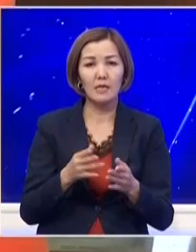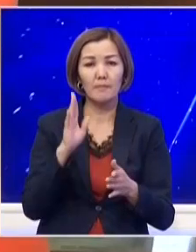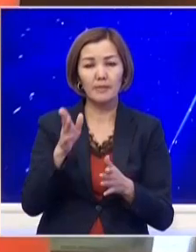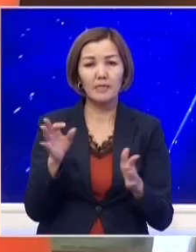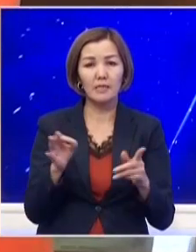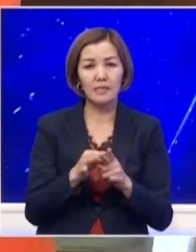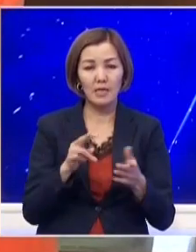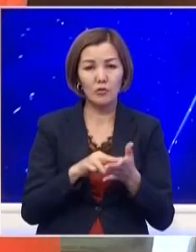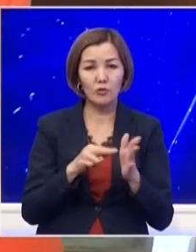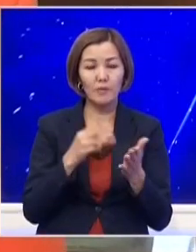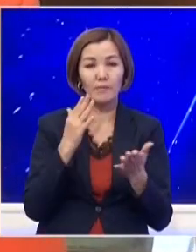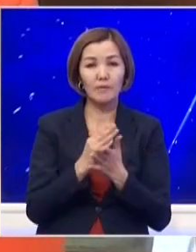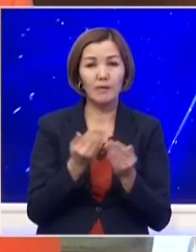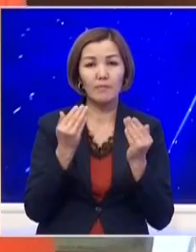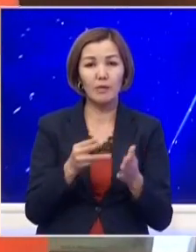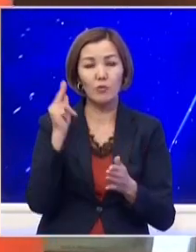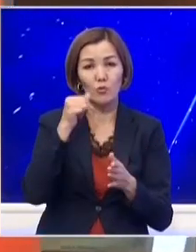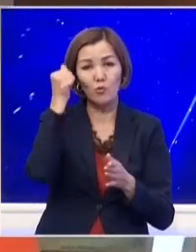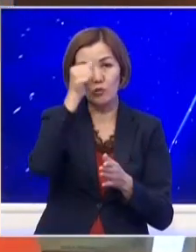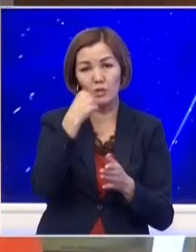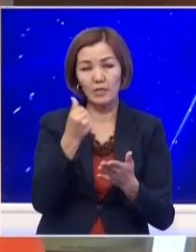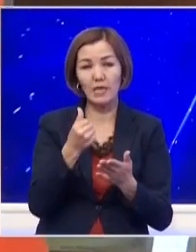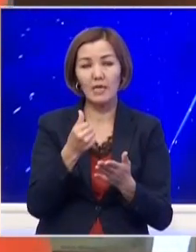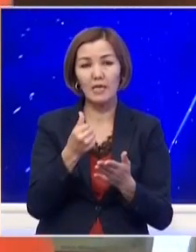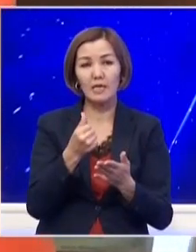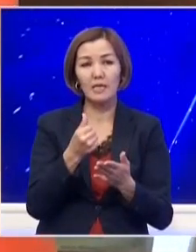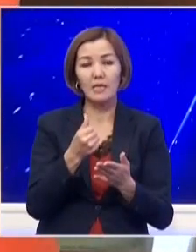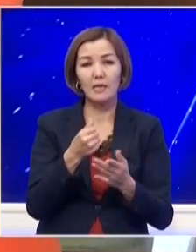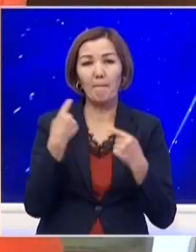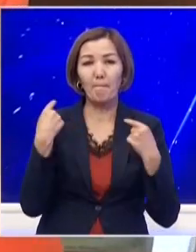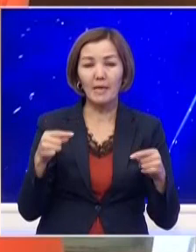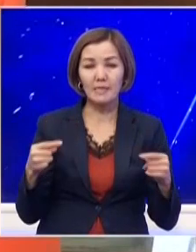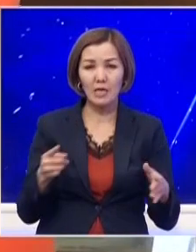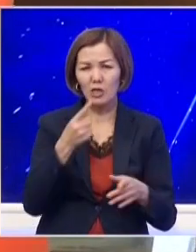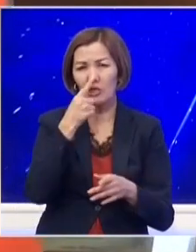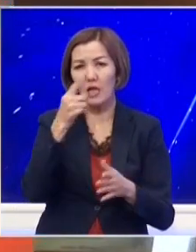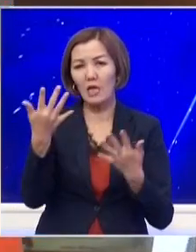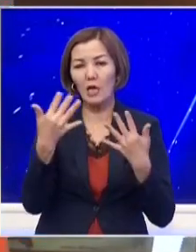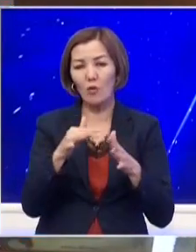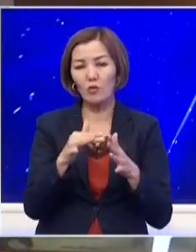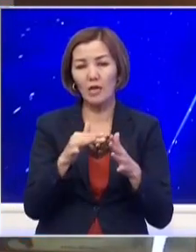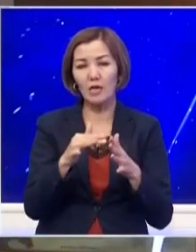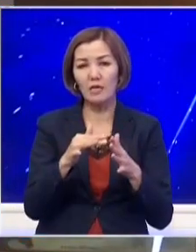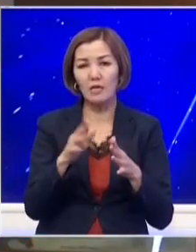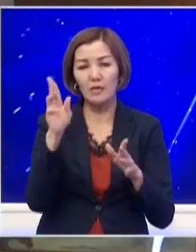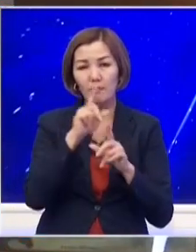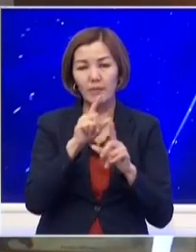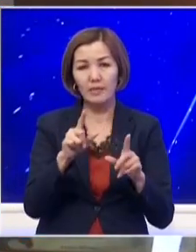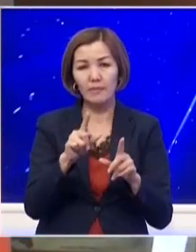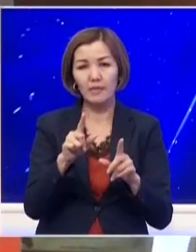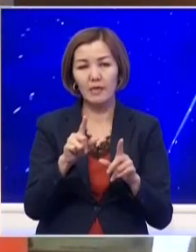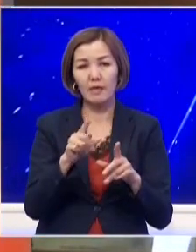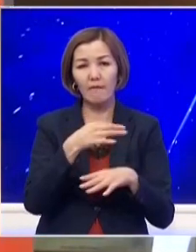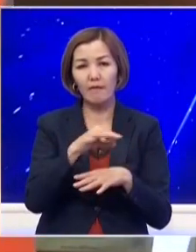отырған жоспарымыз, яғни биылғы оқу жылында басқа шалғай жатқан ауылдардағы мектептерде